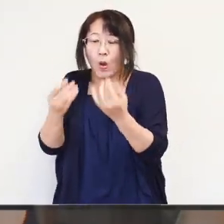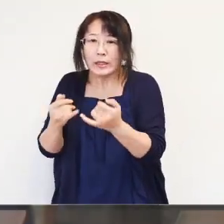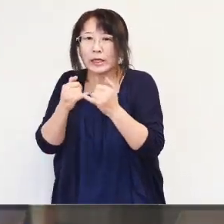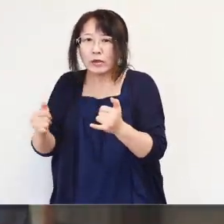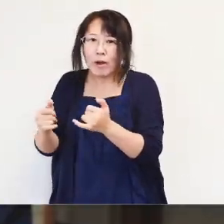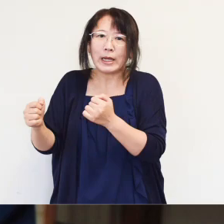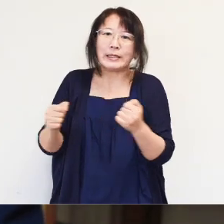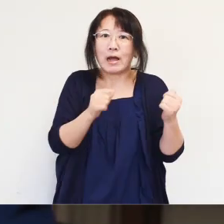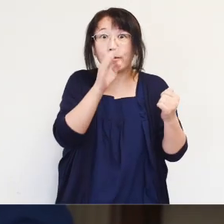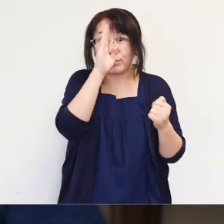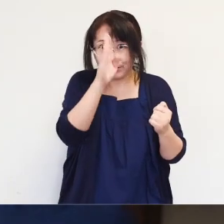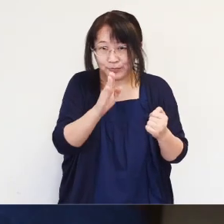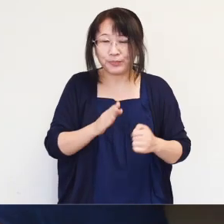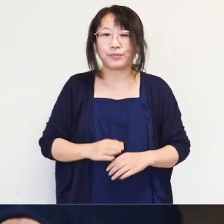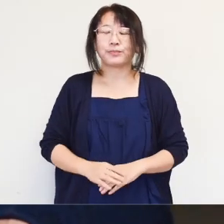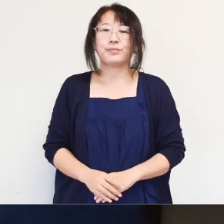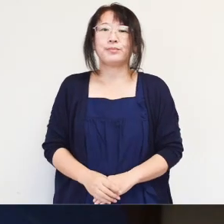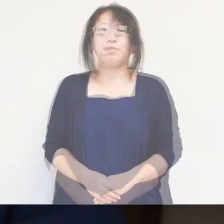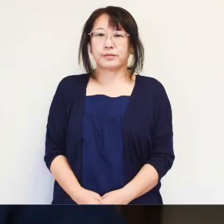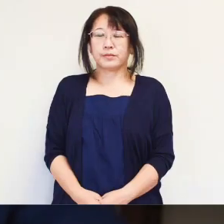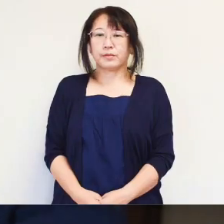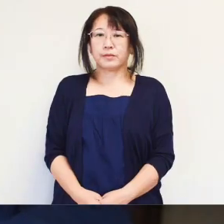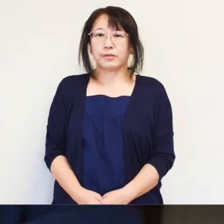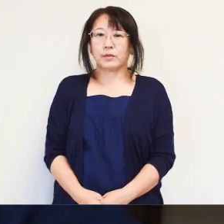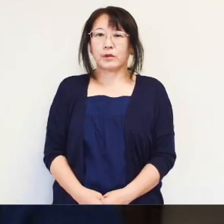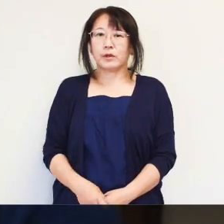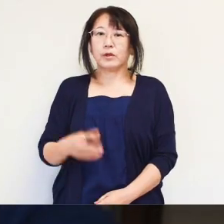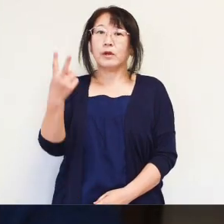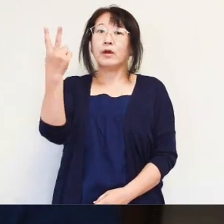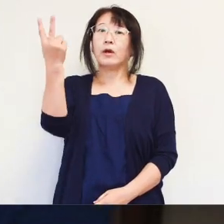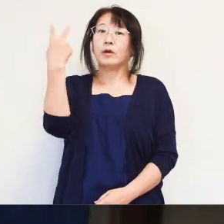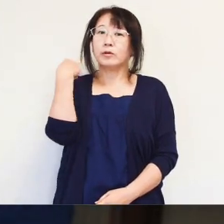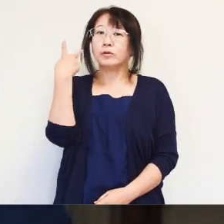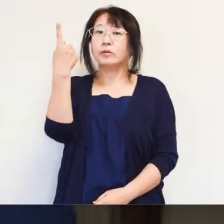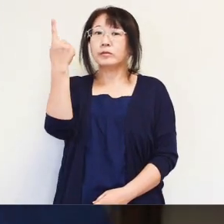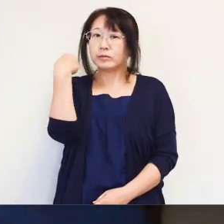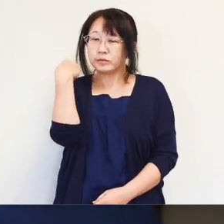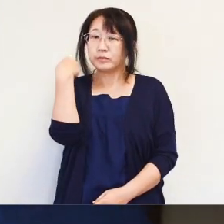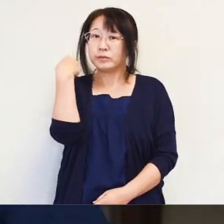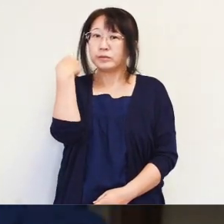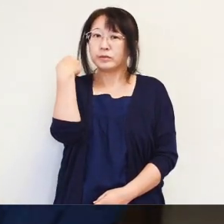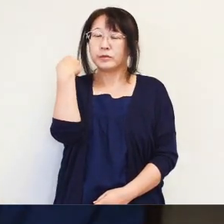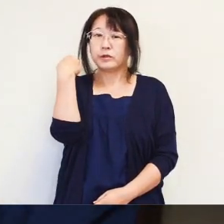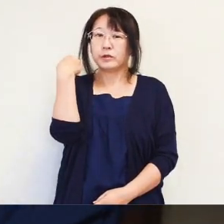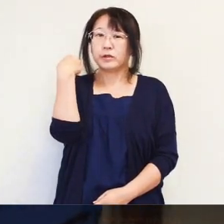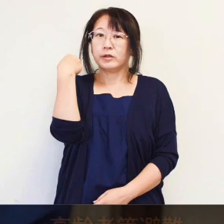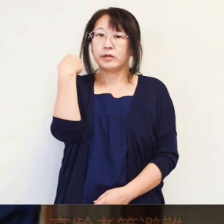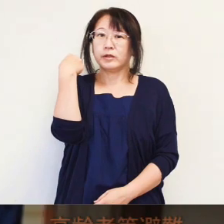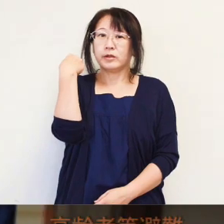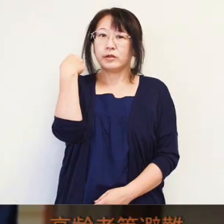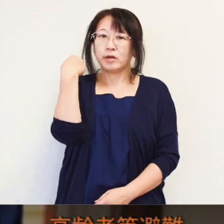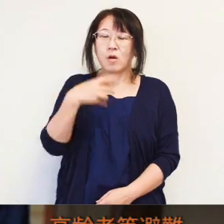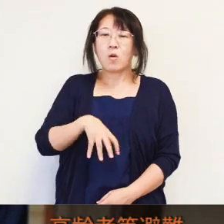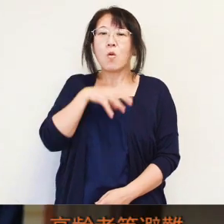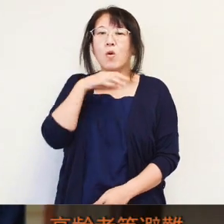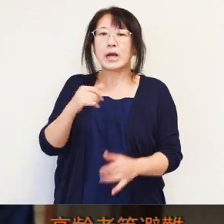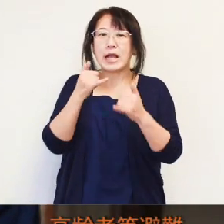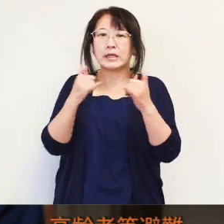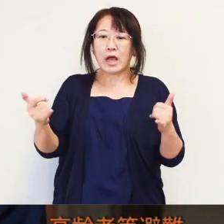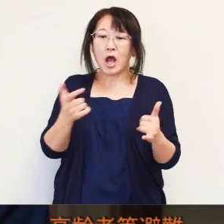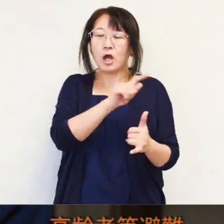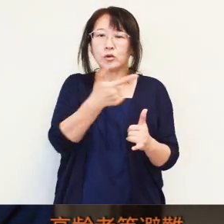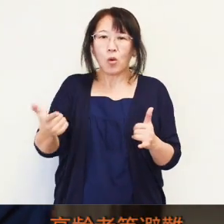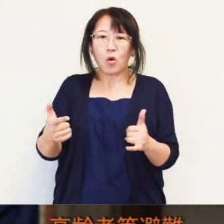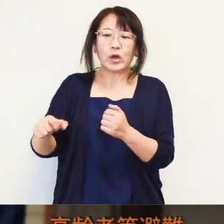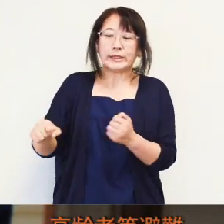う。台風接近の2日から1日前、高齢者等避難を発令